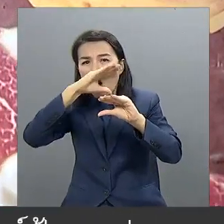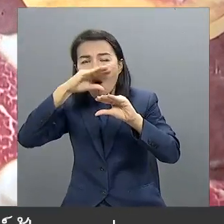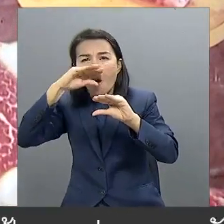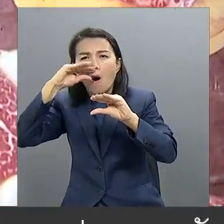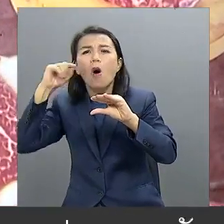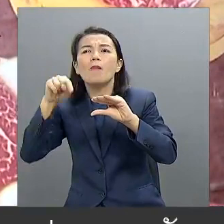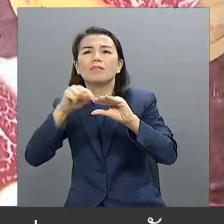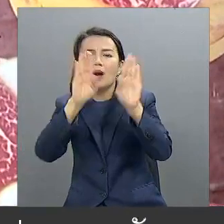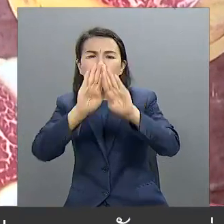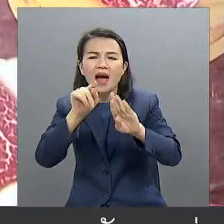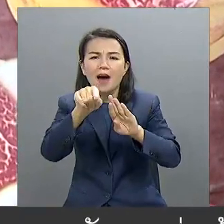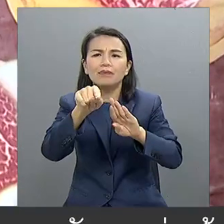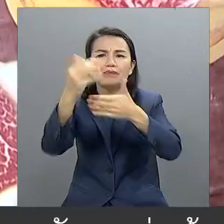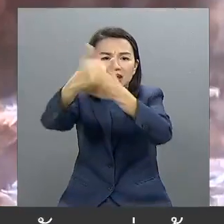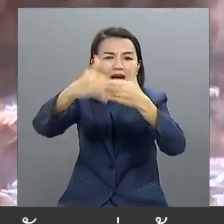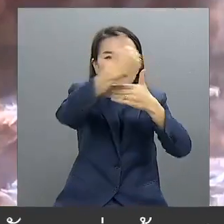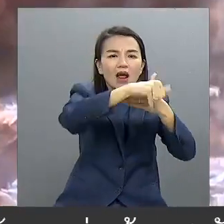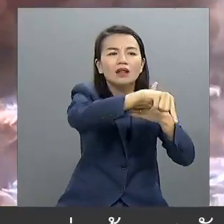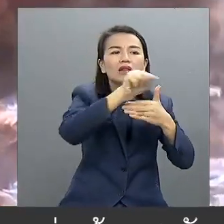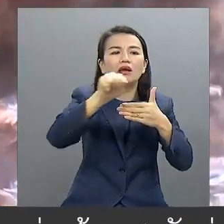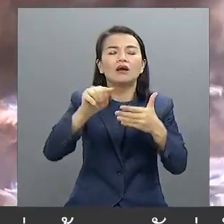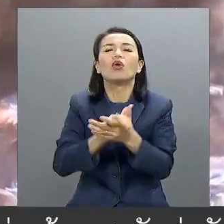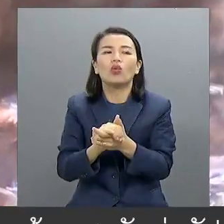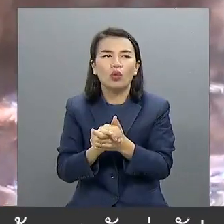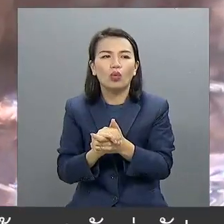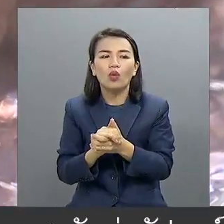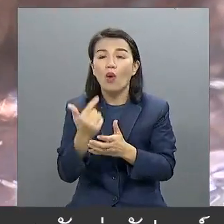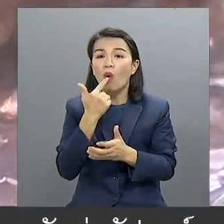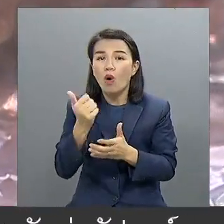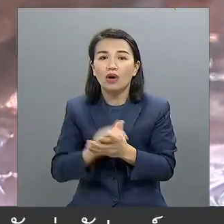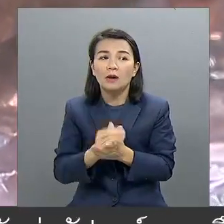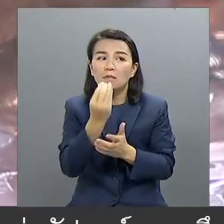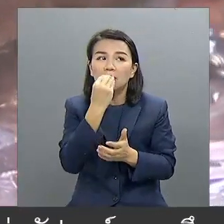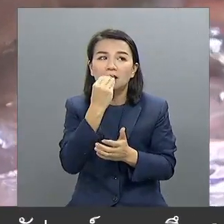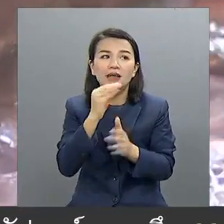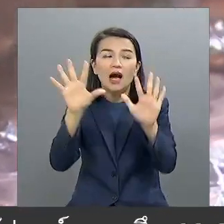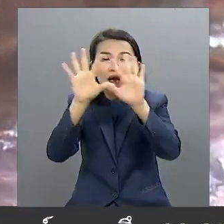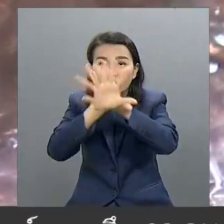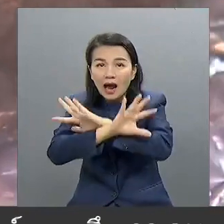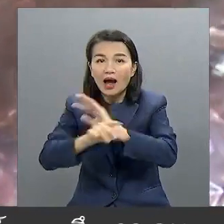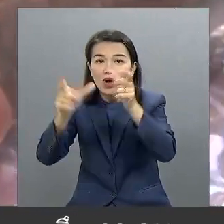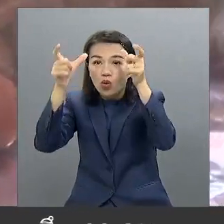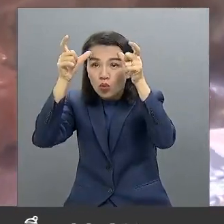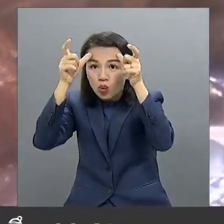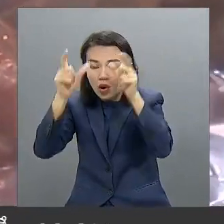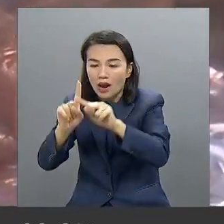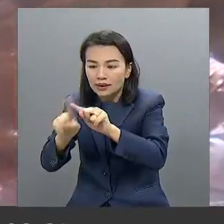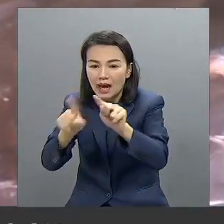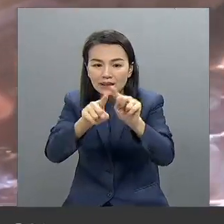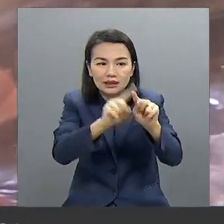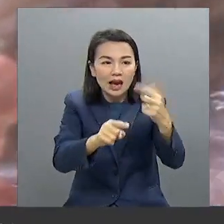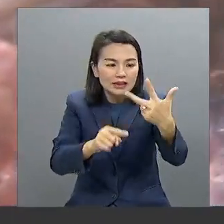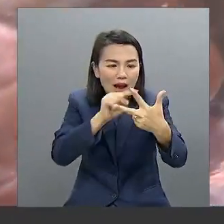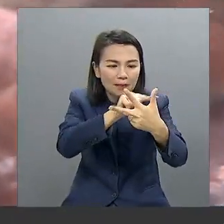อ คือครบเลย คไมตองเป็นแยกกนเลยกินชินหนึือ ร่วบรวมเอา 3 ตัลษองแต่ละสาย พแตละชีดิ dimensions sebel